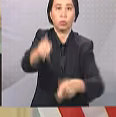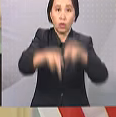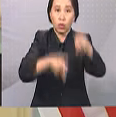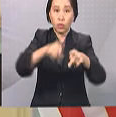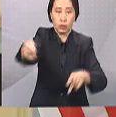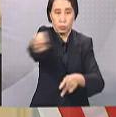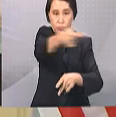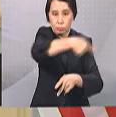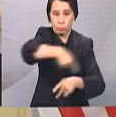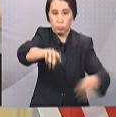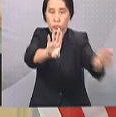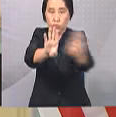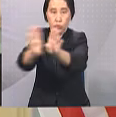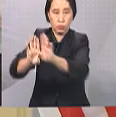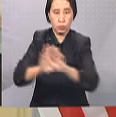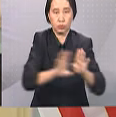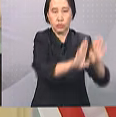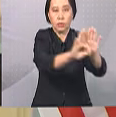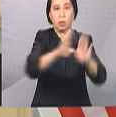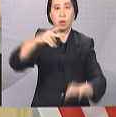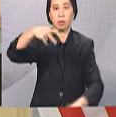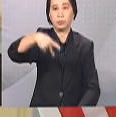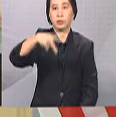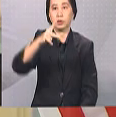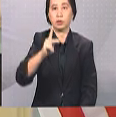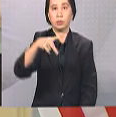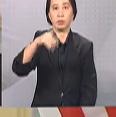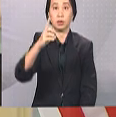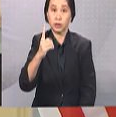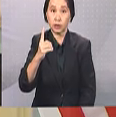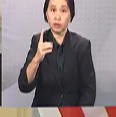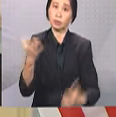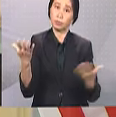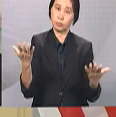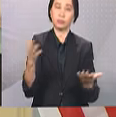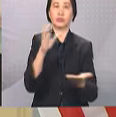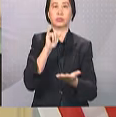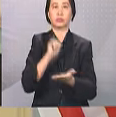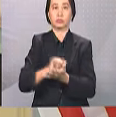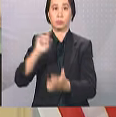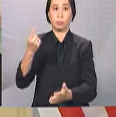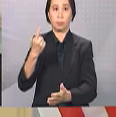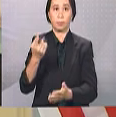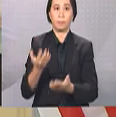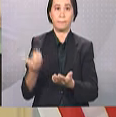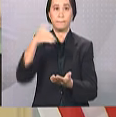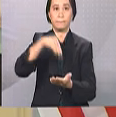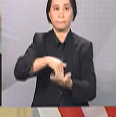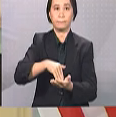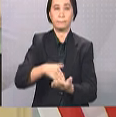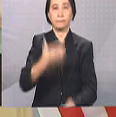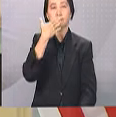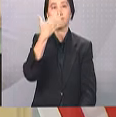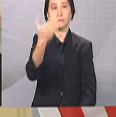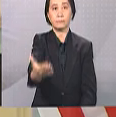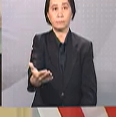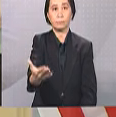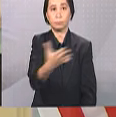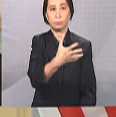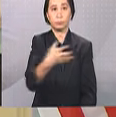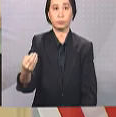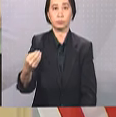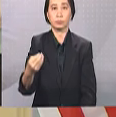penduduk yang dikenakan PKPD ini. Jadi itu saja. Sekali lagi, terima kasih,